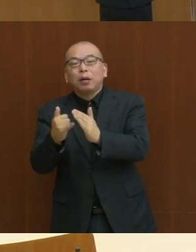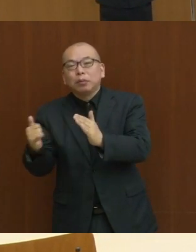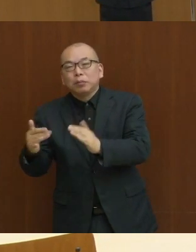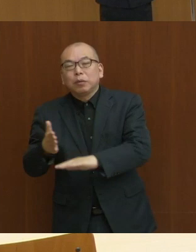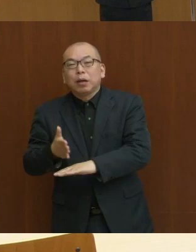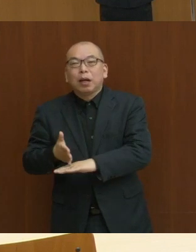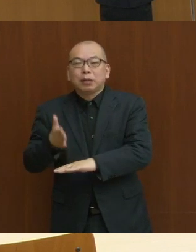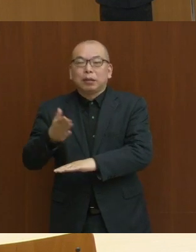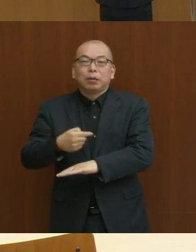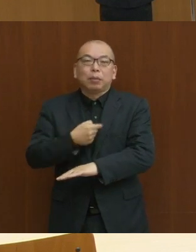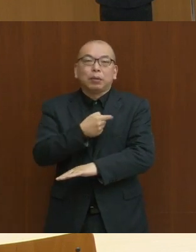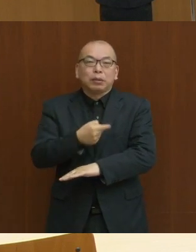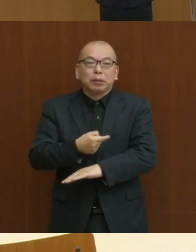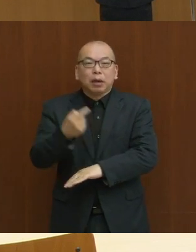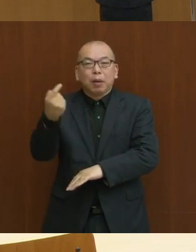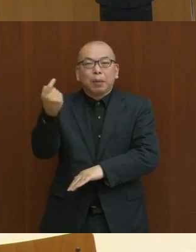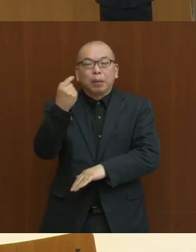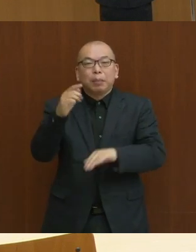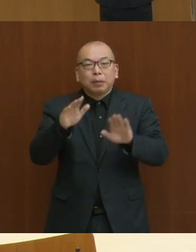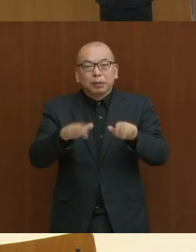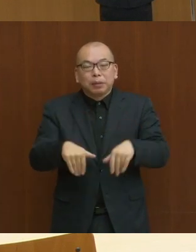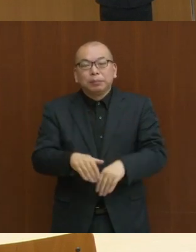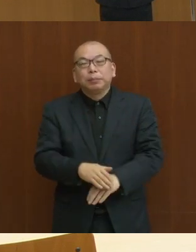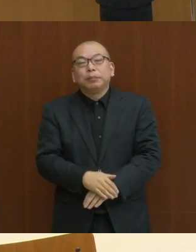の大きさを学ぶことができました。